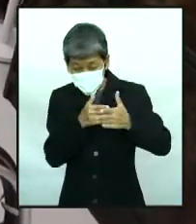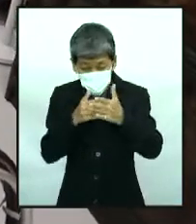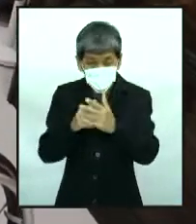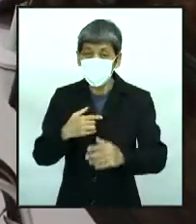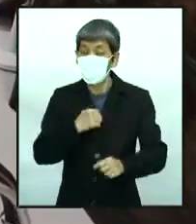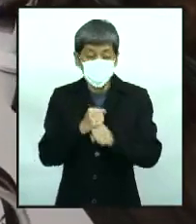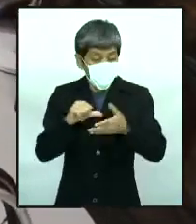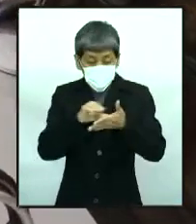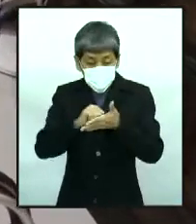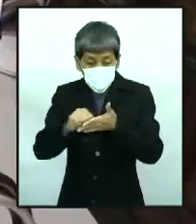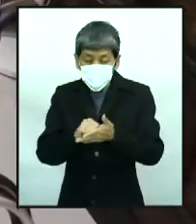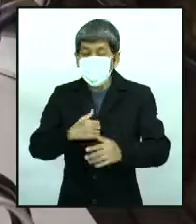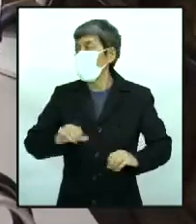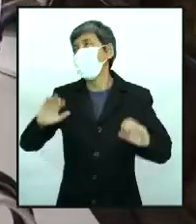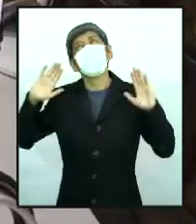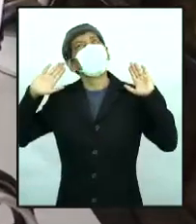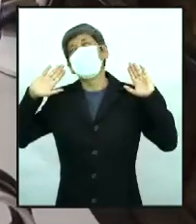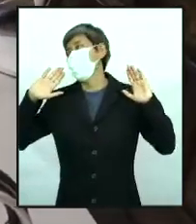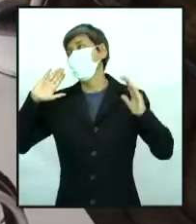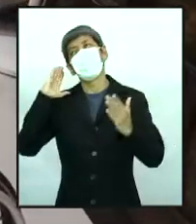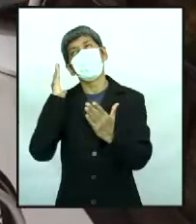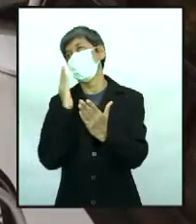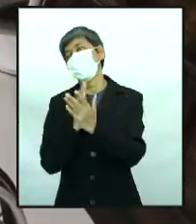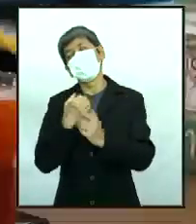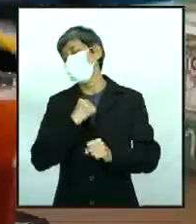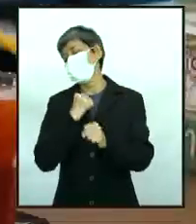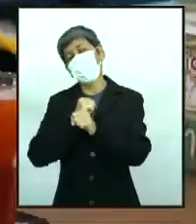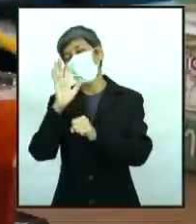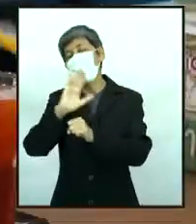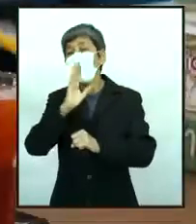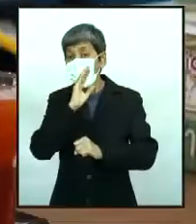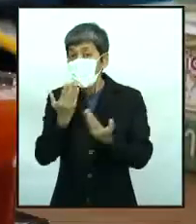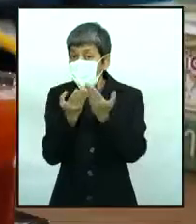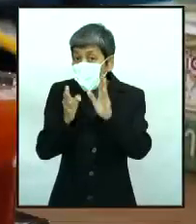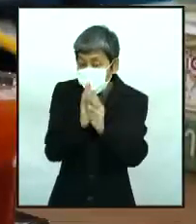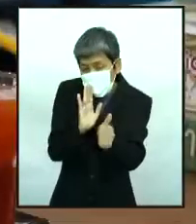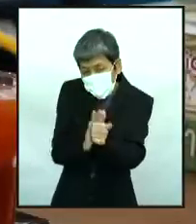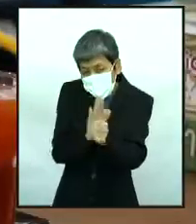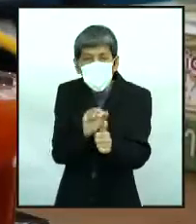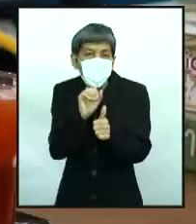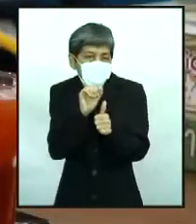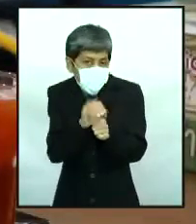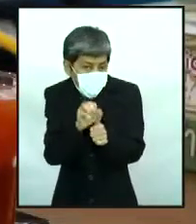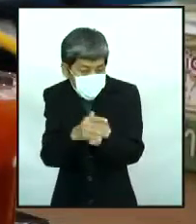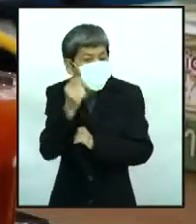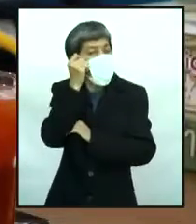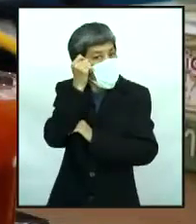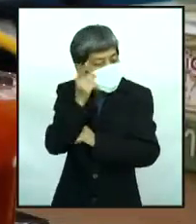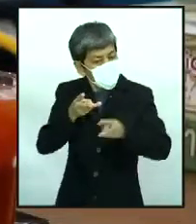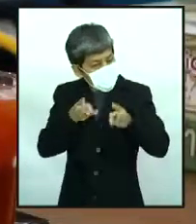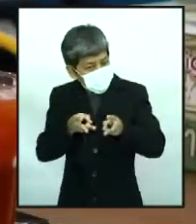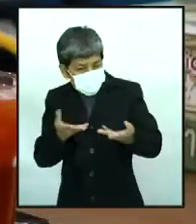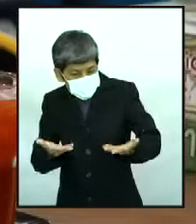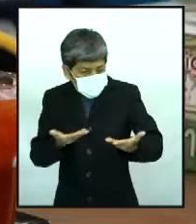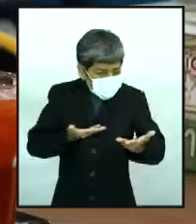าไม่สามารถแก้ได้เขาก็จะท้อถอยแล้วก็ยอมแพ้กับสิ่งนั้นแต่ถ้ามีครอบครัวอยู่เคียงข้างแล้วก็เข้าใจวิธีการใ